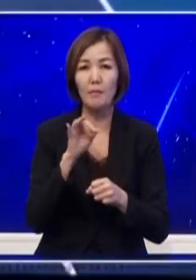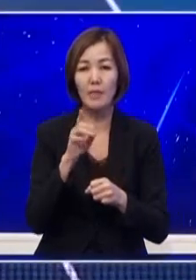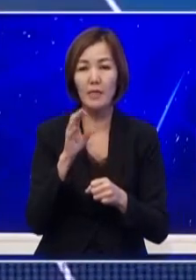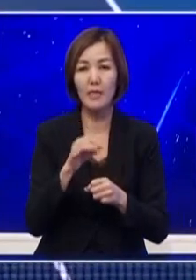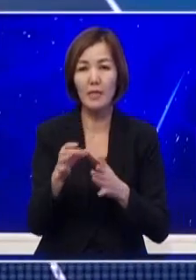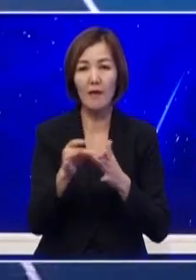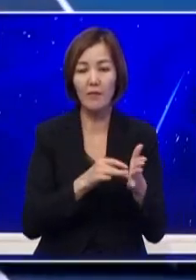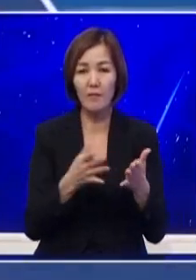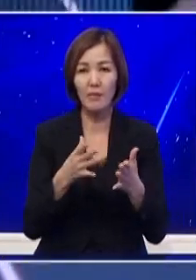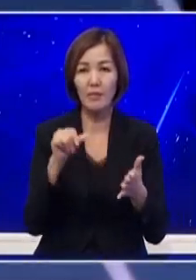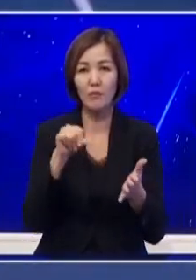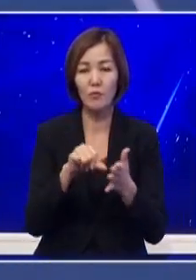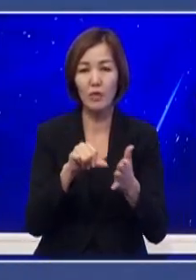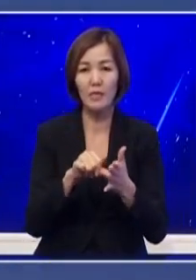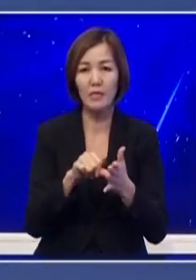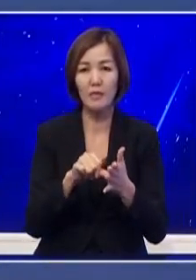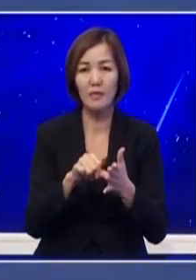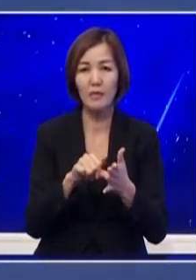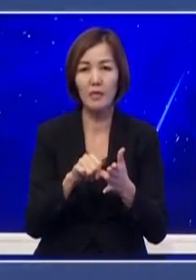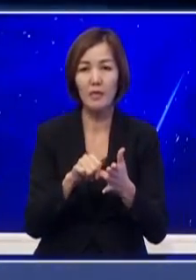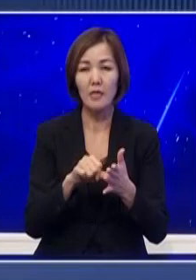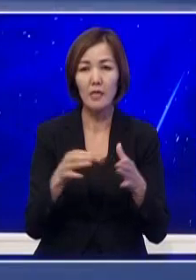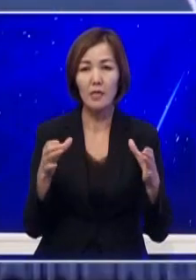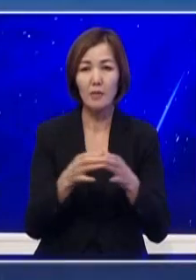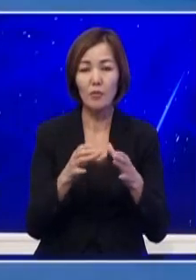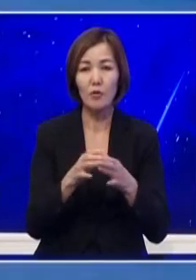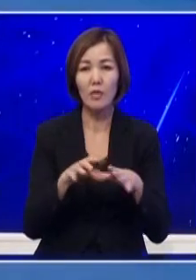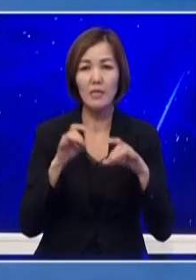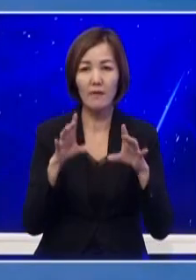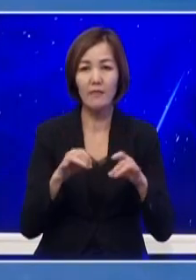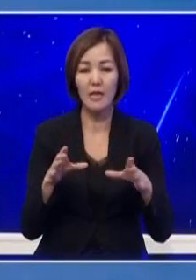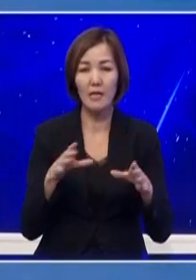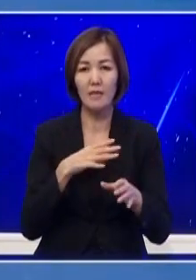Автоматически участие на этом турнире себе гарантировали сборные из Австралии.